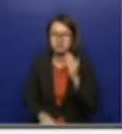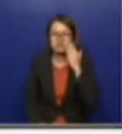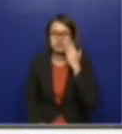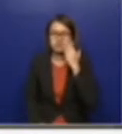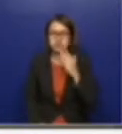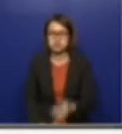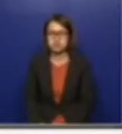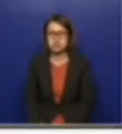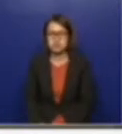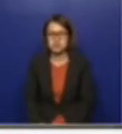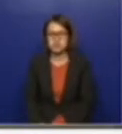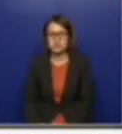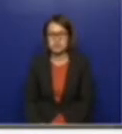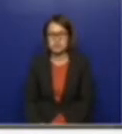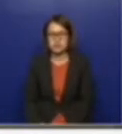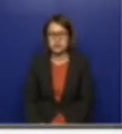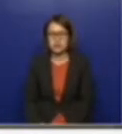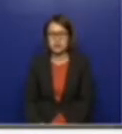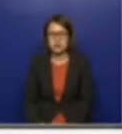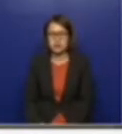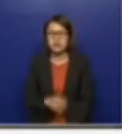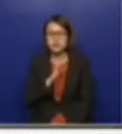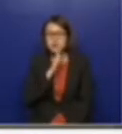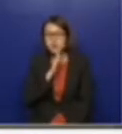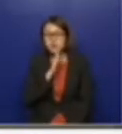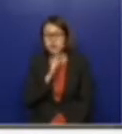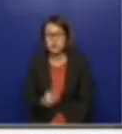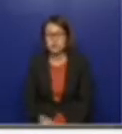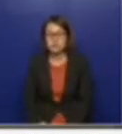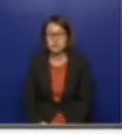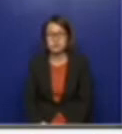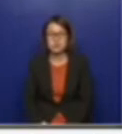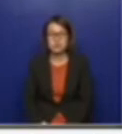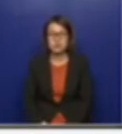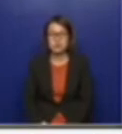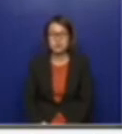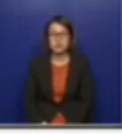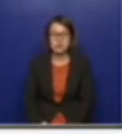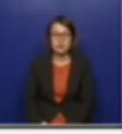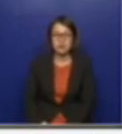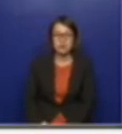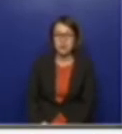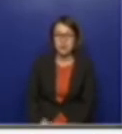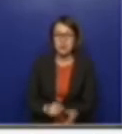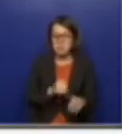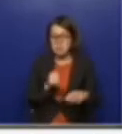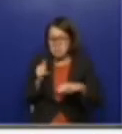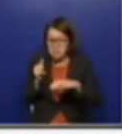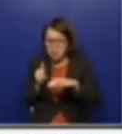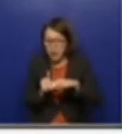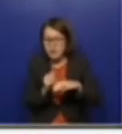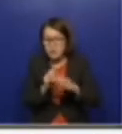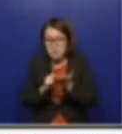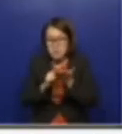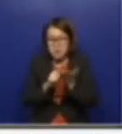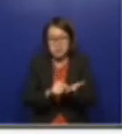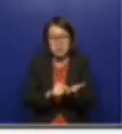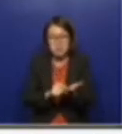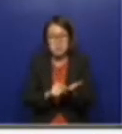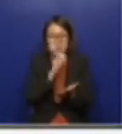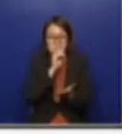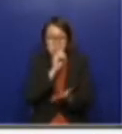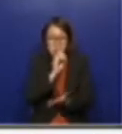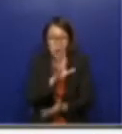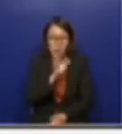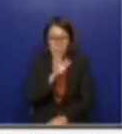หรือถ้ากรรมการไปแก้ไขทางเลือกว่าไม่จำเป็นต้องมาแจ้งที่สำนักงานเลขาสภาผู้แทนราษฎรก่อนนะไ